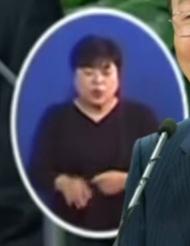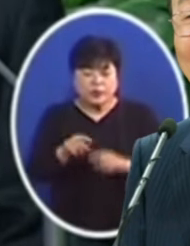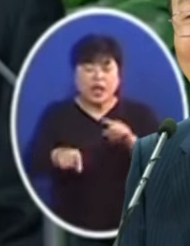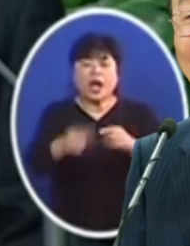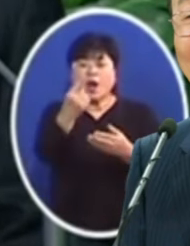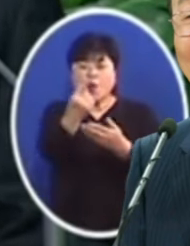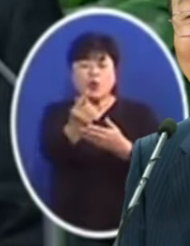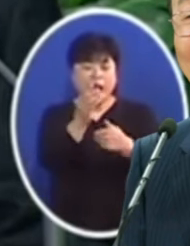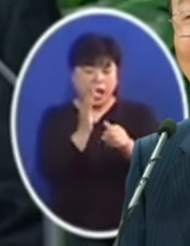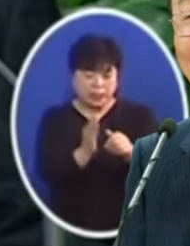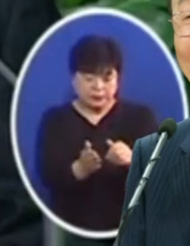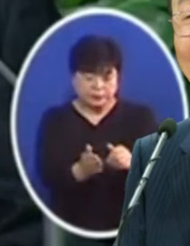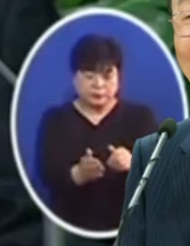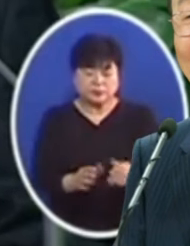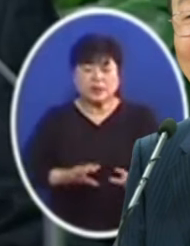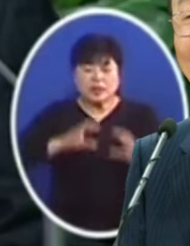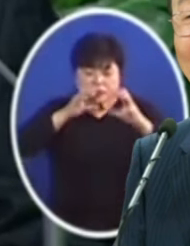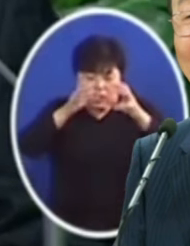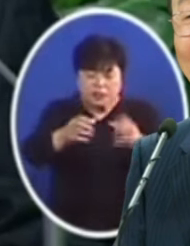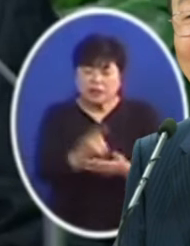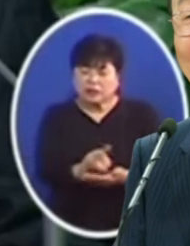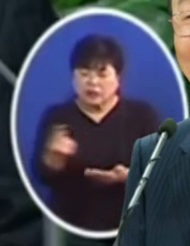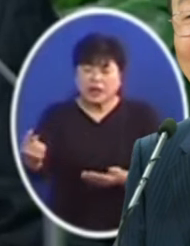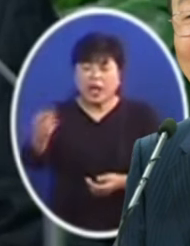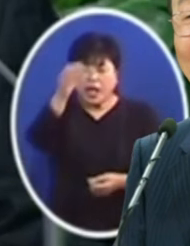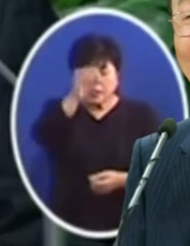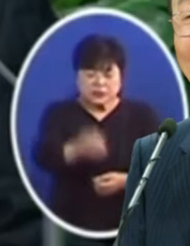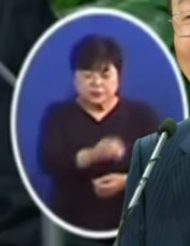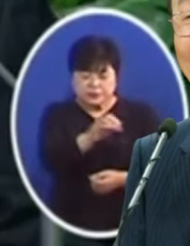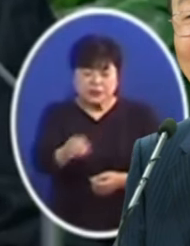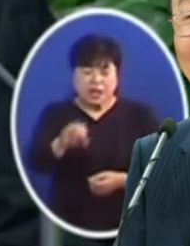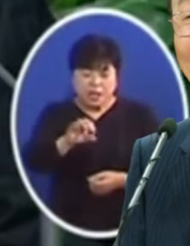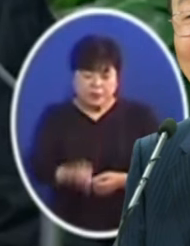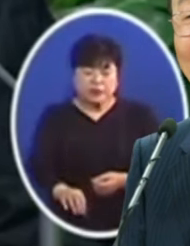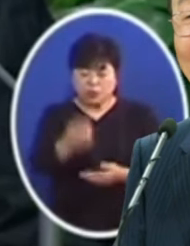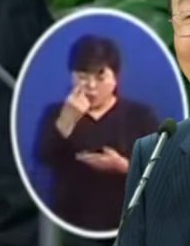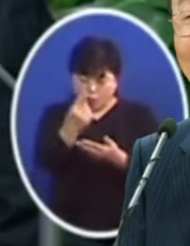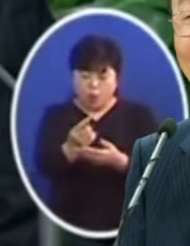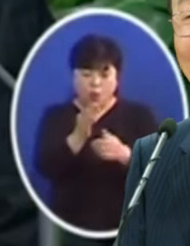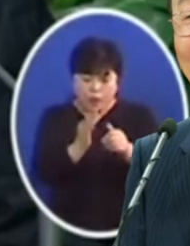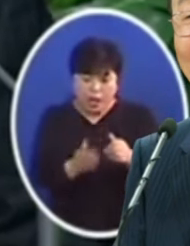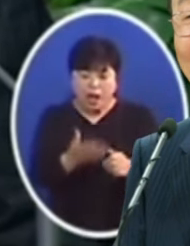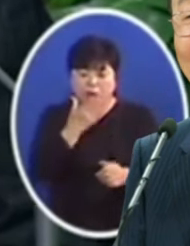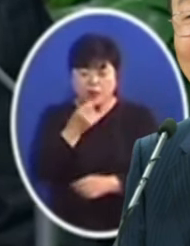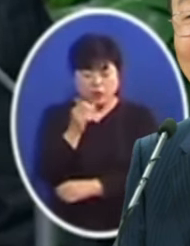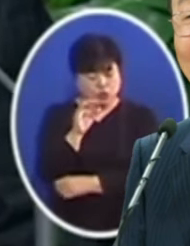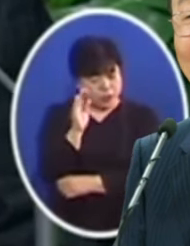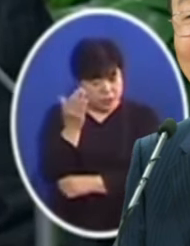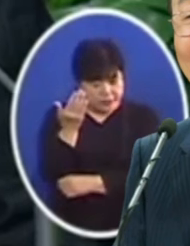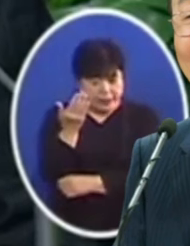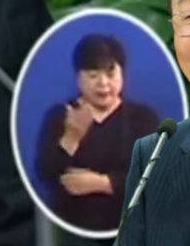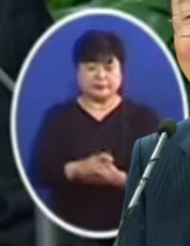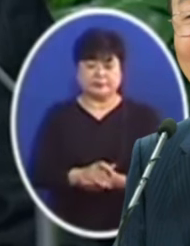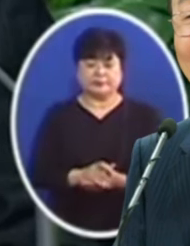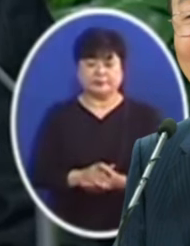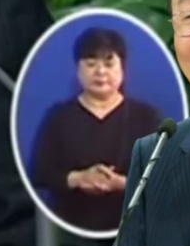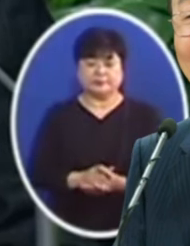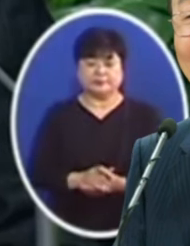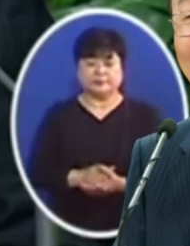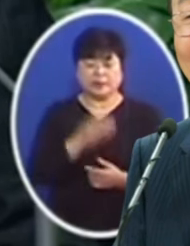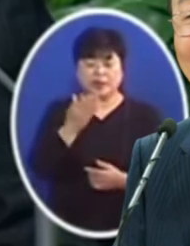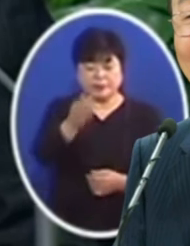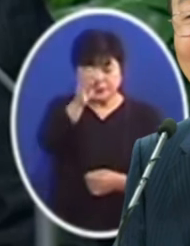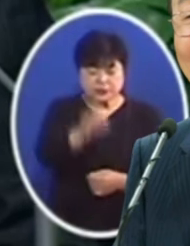나오라. 세상에서 떠나서 십자가 밑으로 나오라. 그러면 네가 복의 근원이 된다고 말한 것입니다.